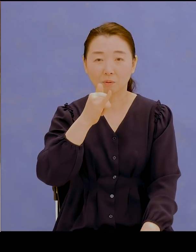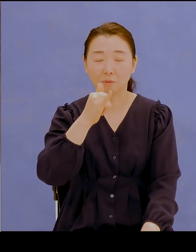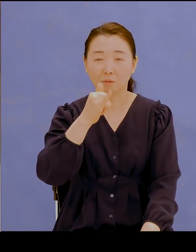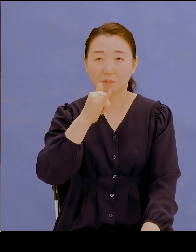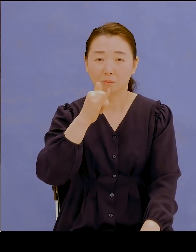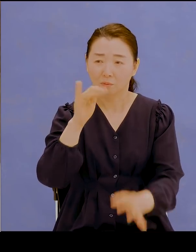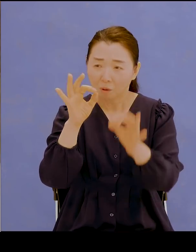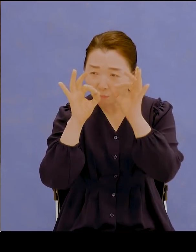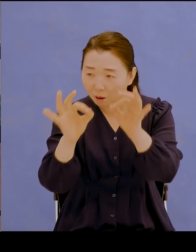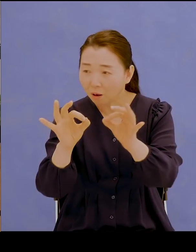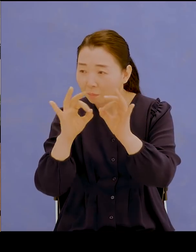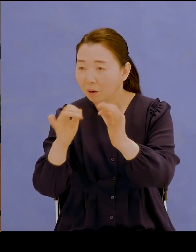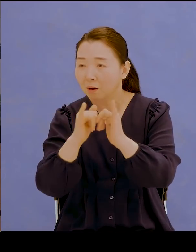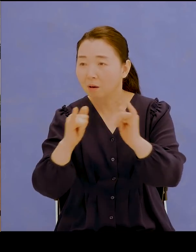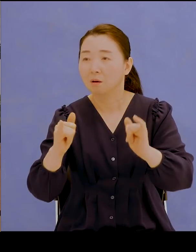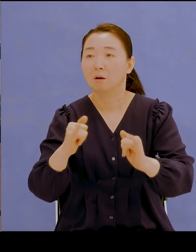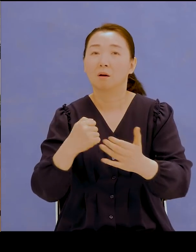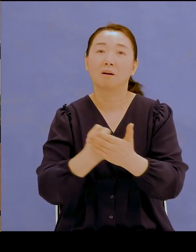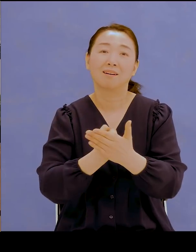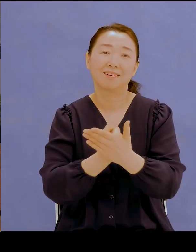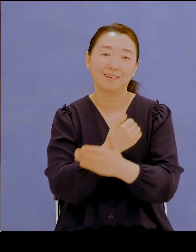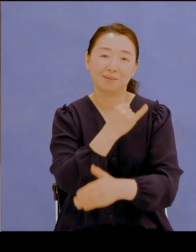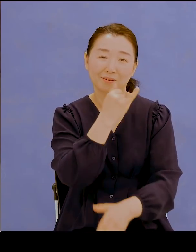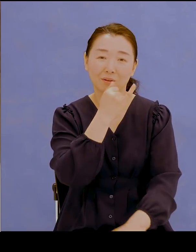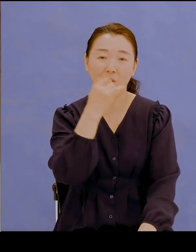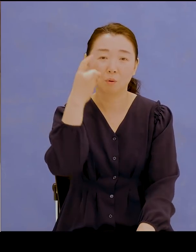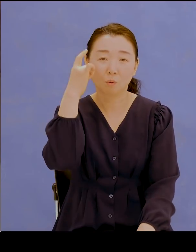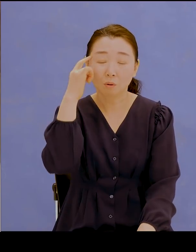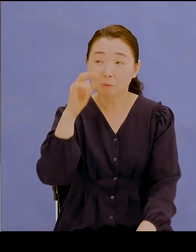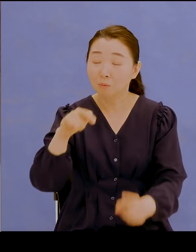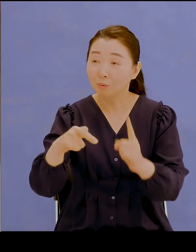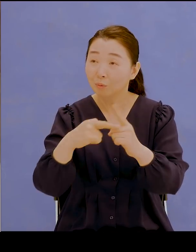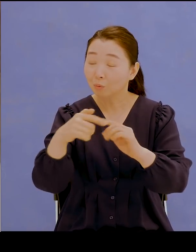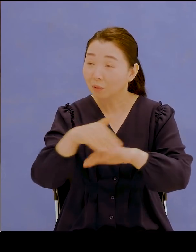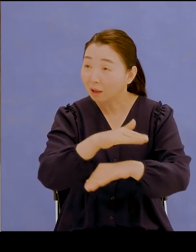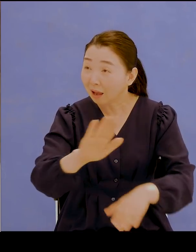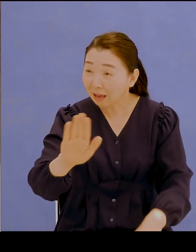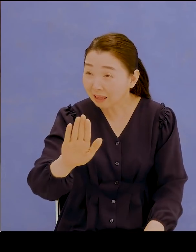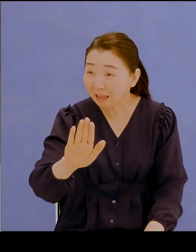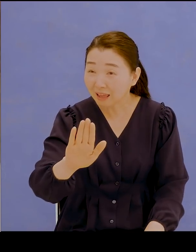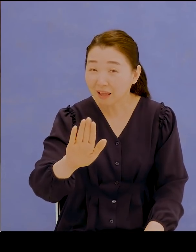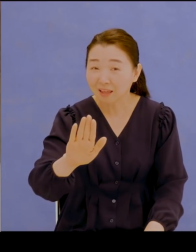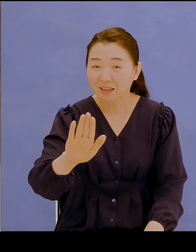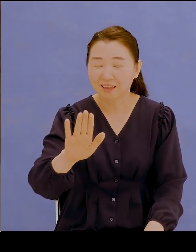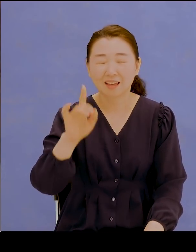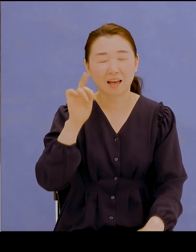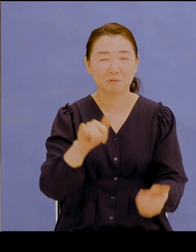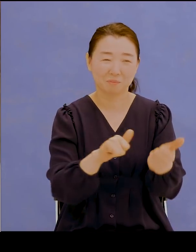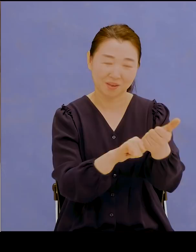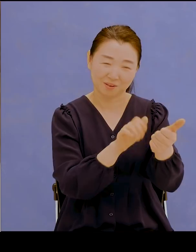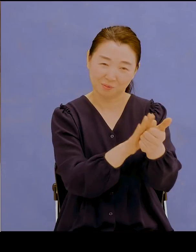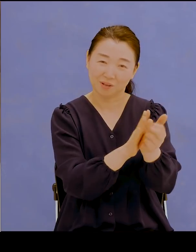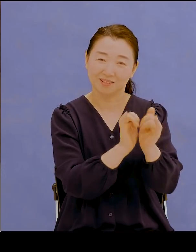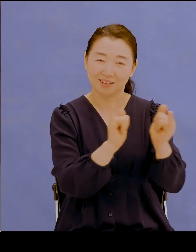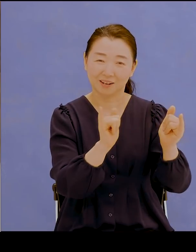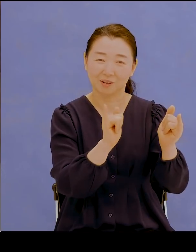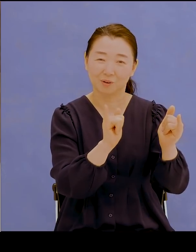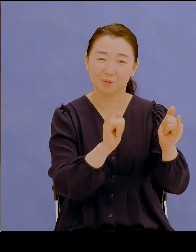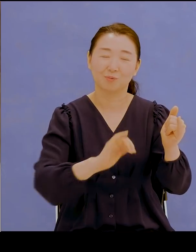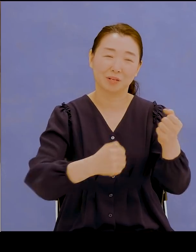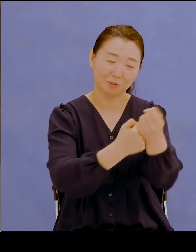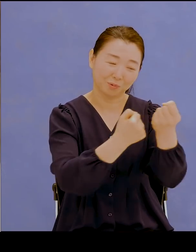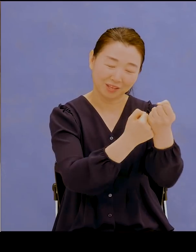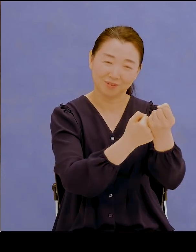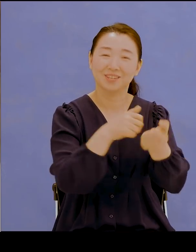사람마다 이게 안타까운 거예요. 그렇죠. 그 마음이죠. 교회 다녀? 안 다녀. 근데 아무래도 매니저는 우리를